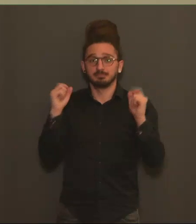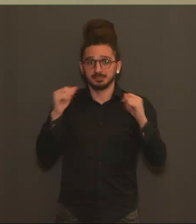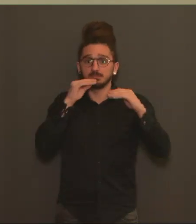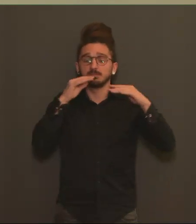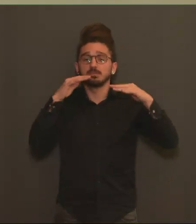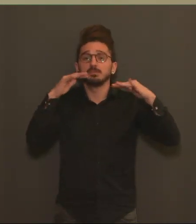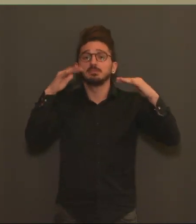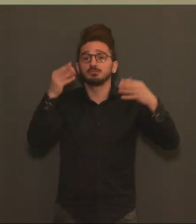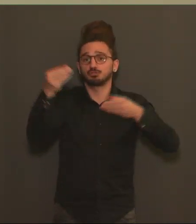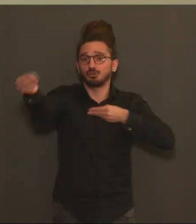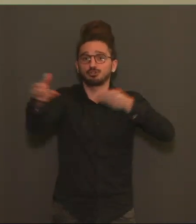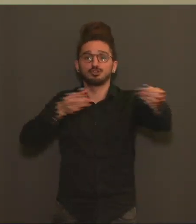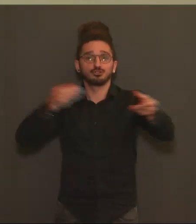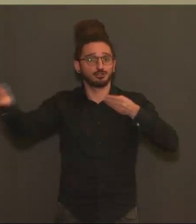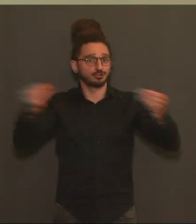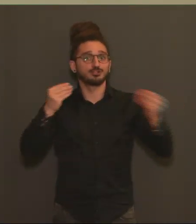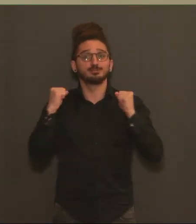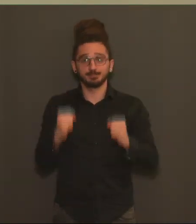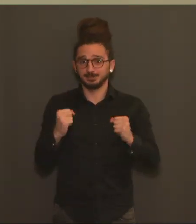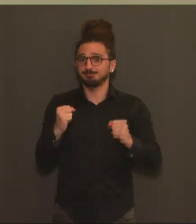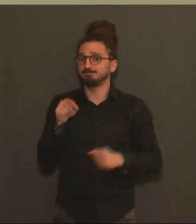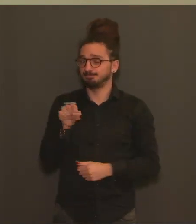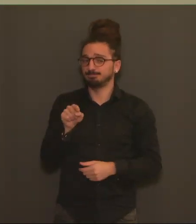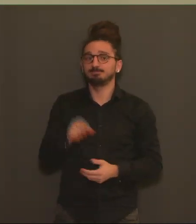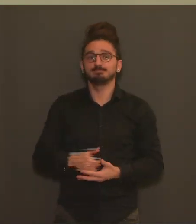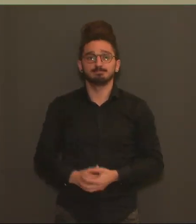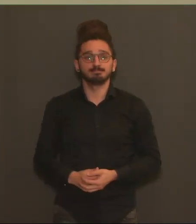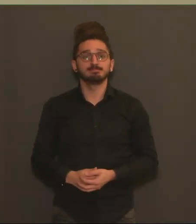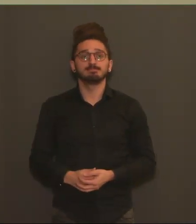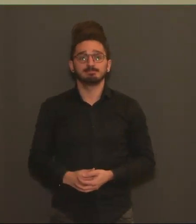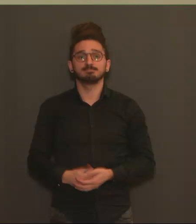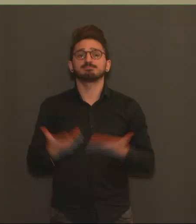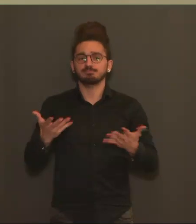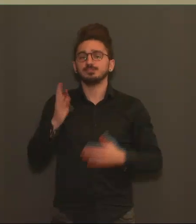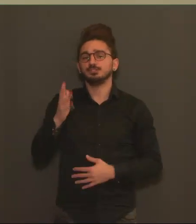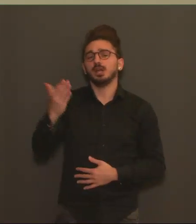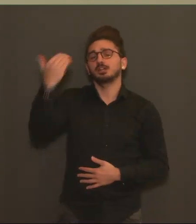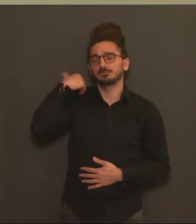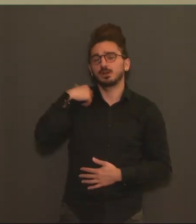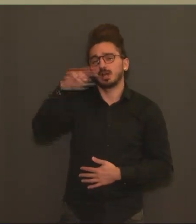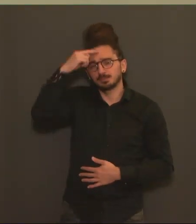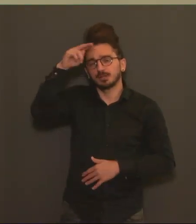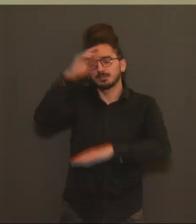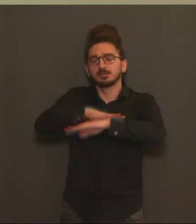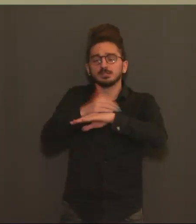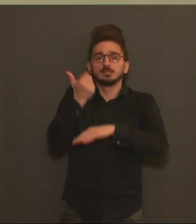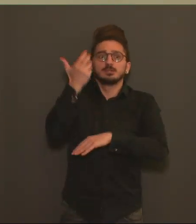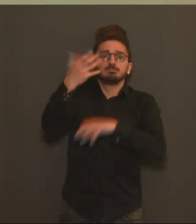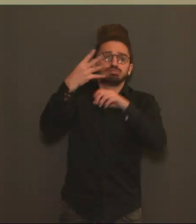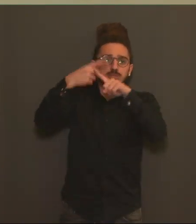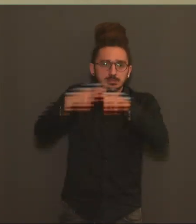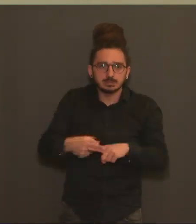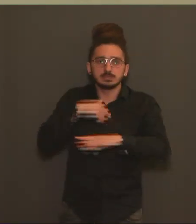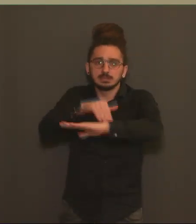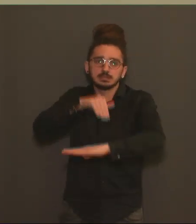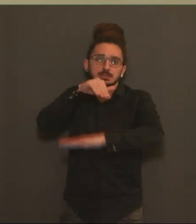On peut éviter ça, bien sûr, on vous l'a rappelé à de multiples reprises, en aérant, en ouvrant des fenêtres, en ventilant correctement une